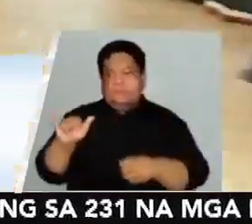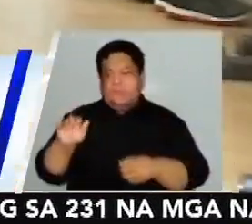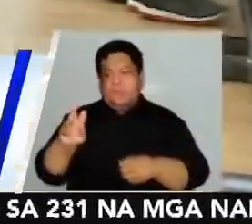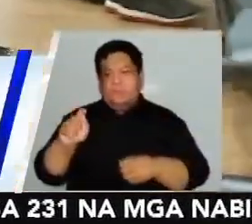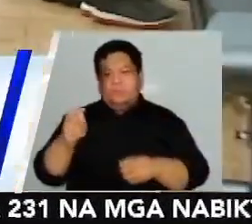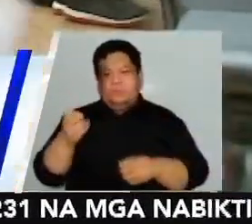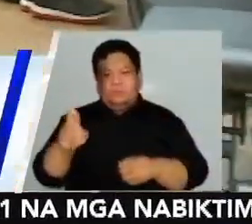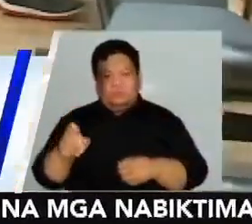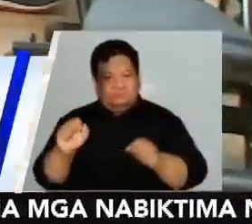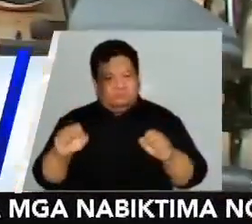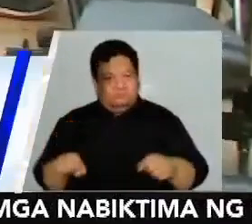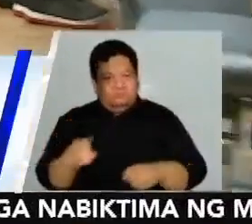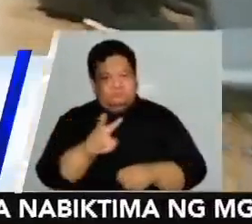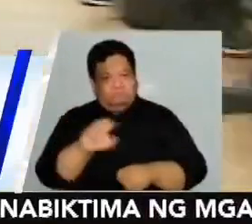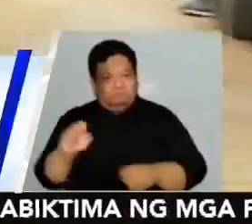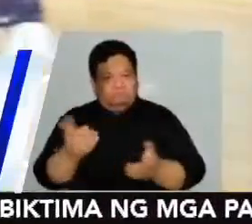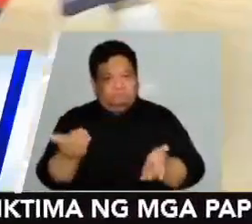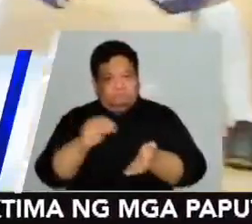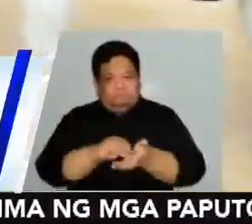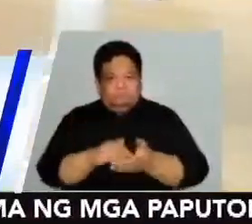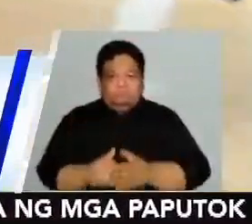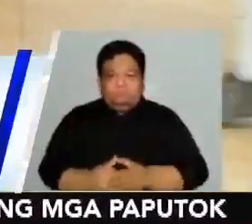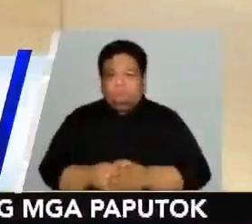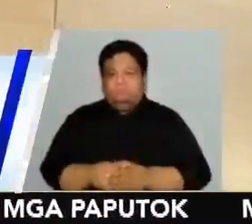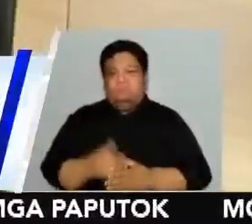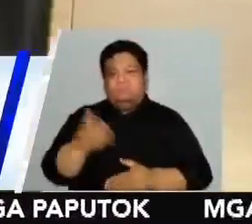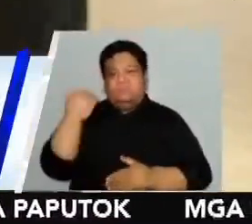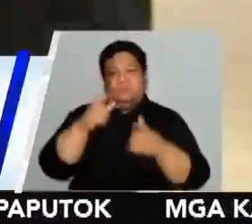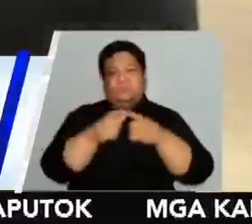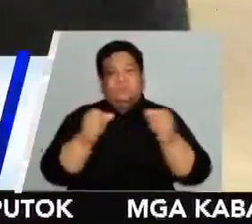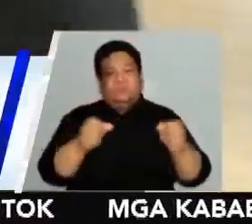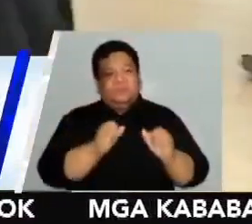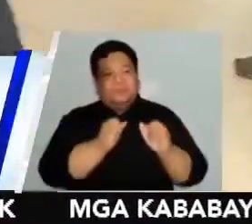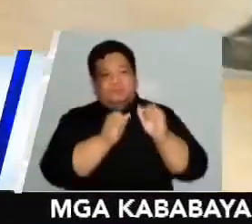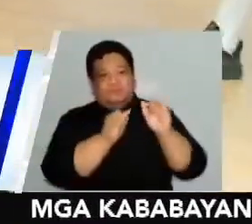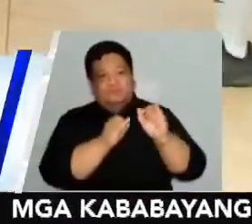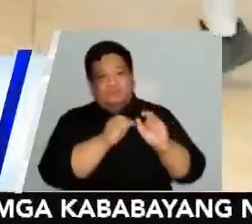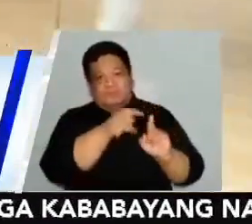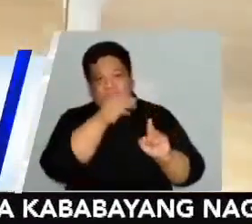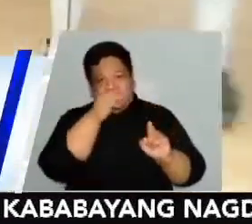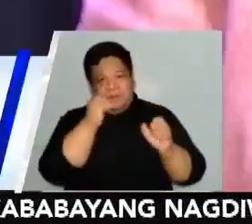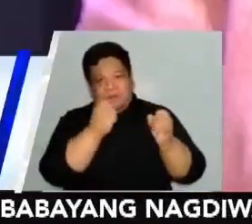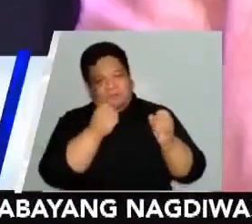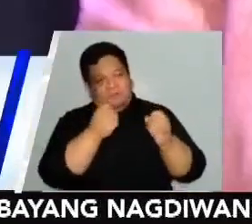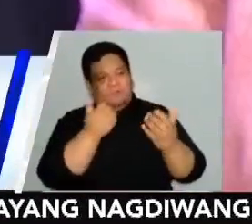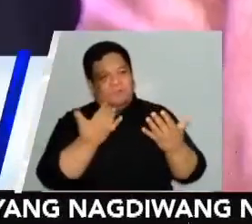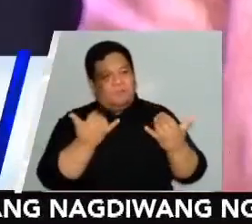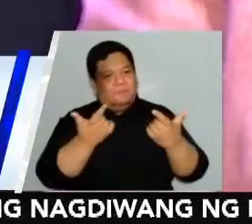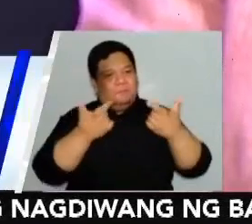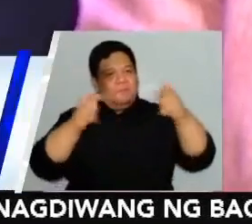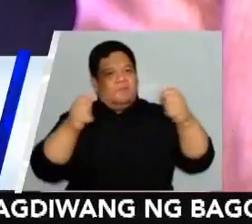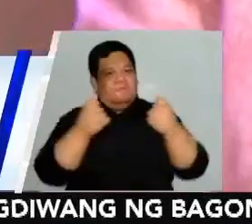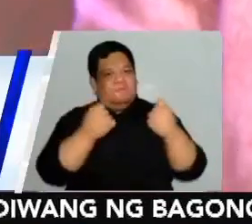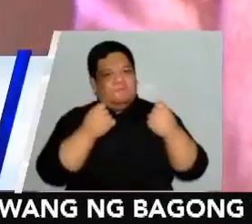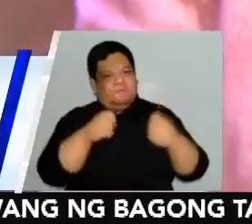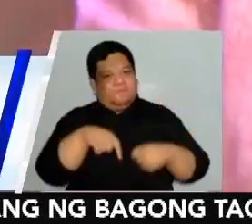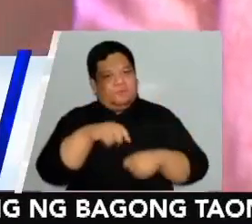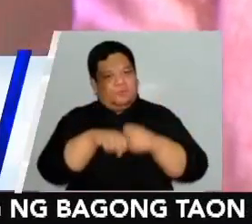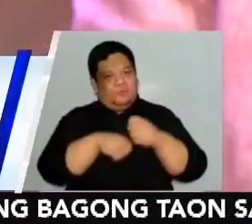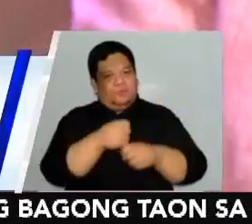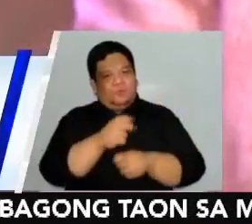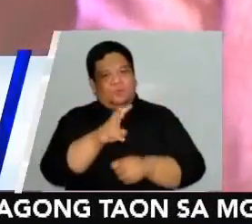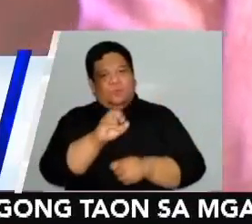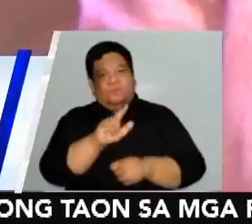sa Japan na magkakaroon siya ng malaking laban ngayong 2024. Hindi siya nagsabi ng pangalan ni Floyd Mayweather